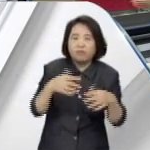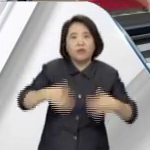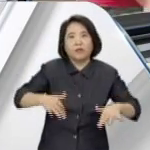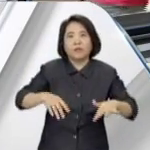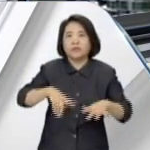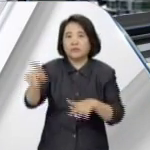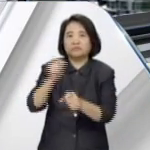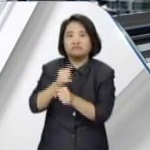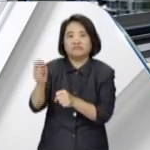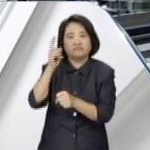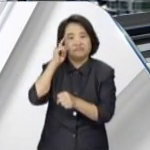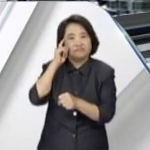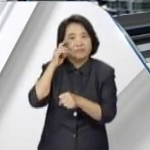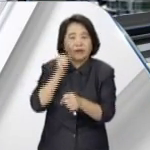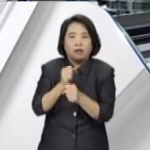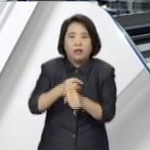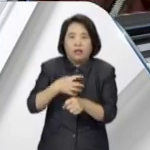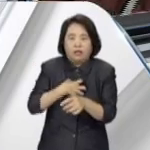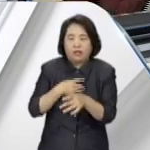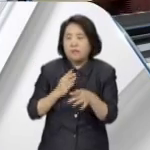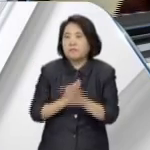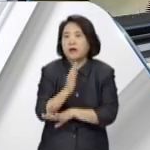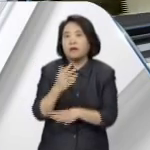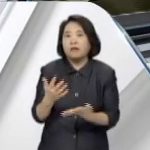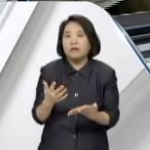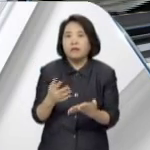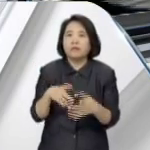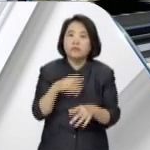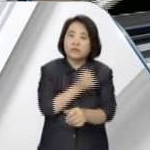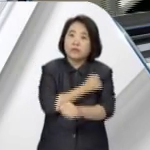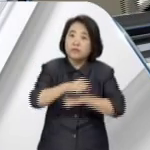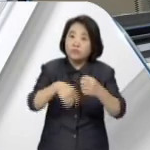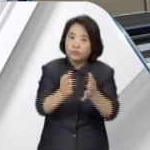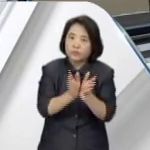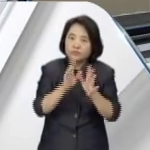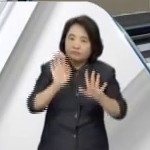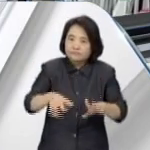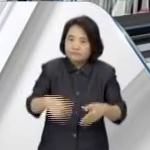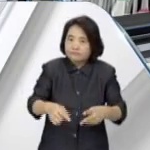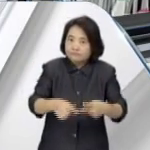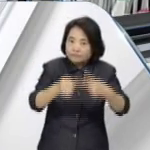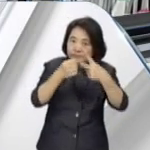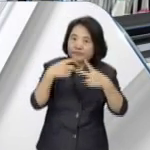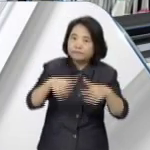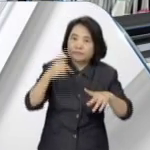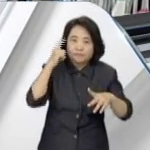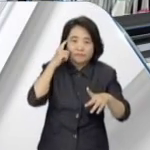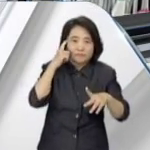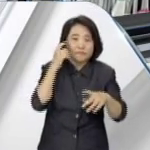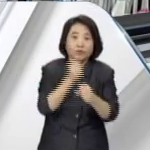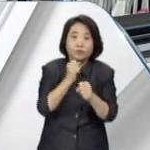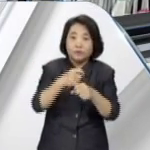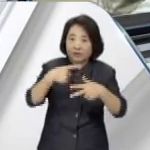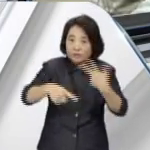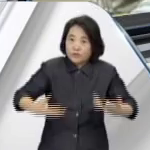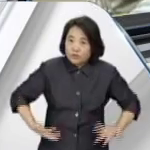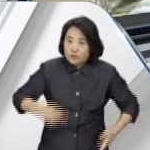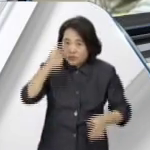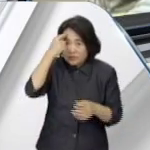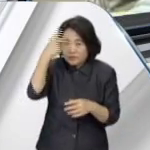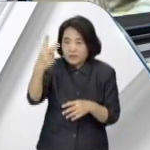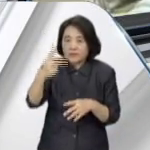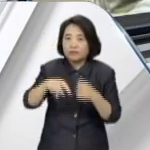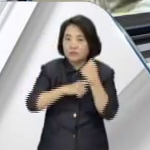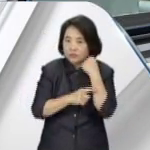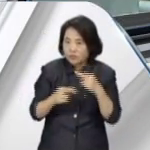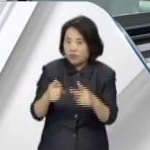出现部分劳工还能太过劳。针对第二点，劳动部过去摆提出劳工一只礼拜了两年